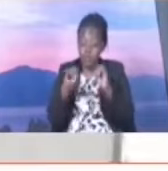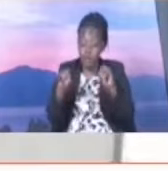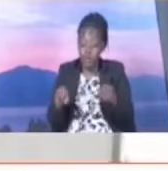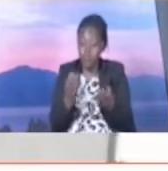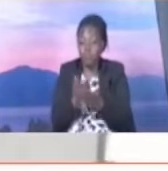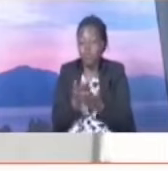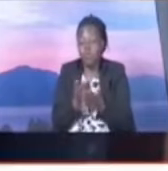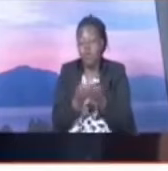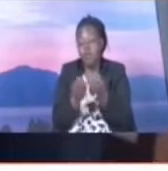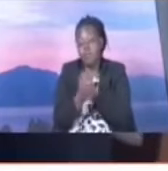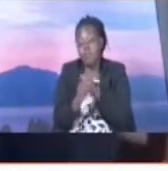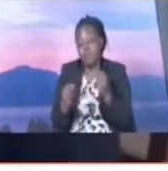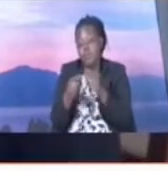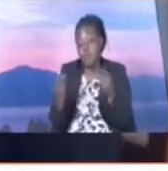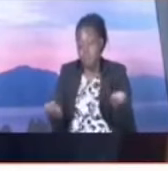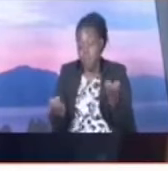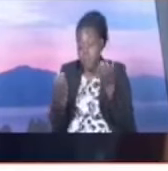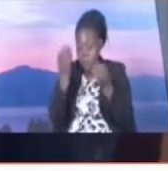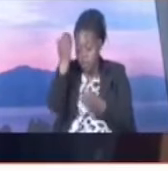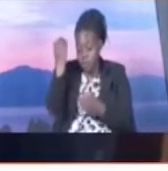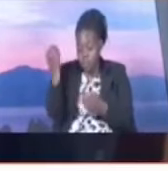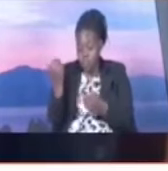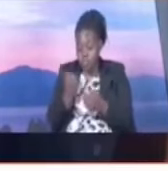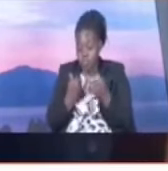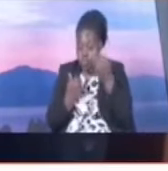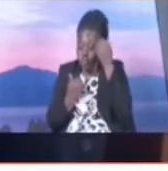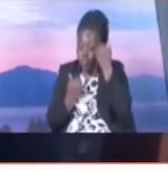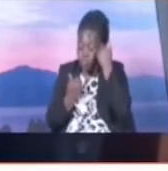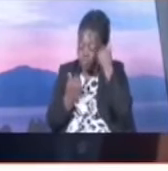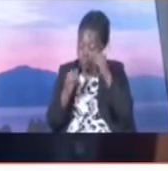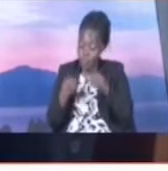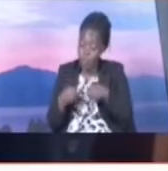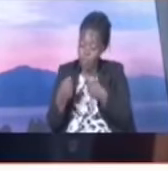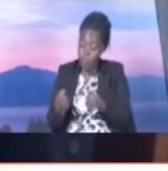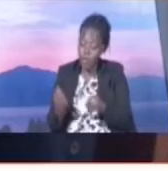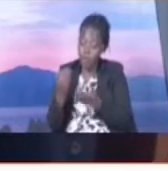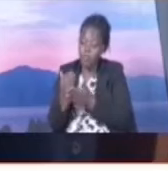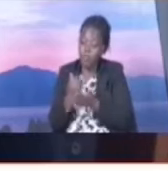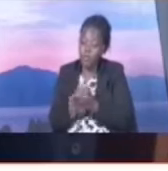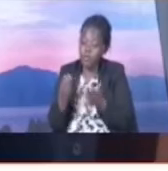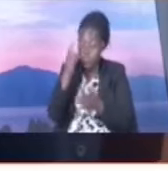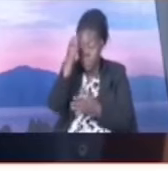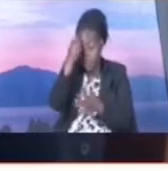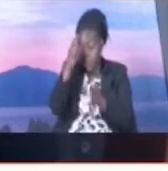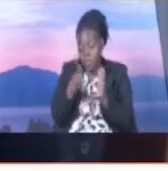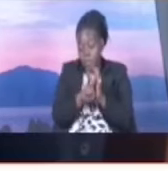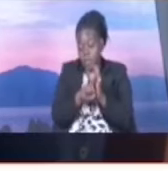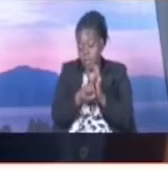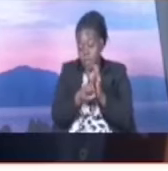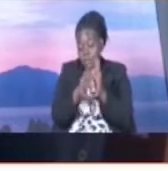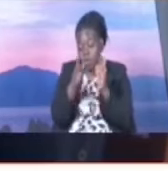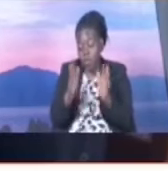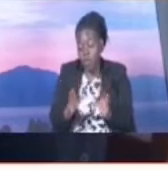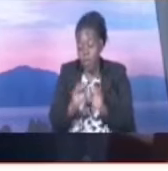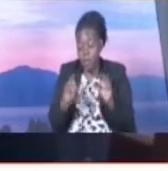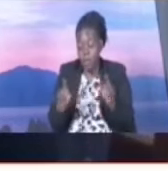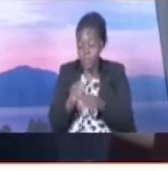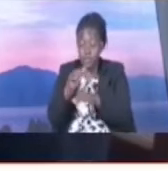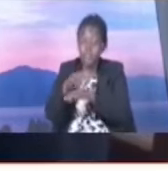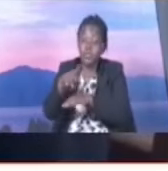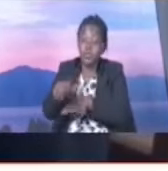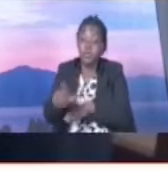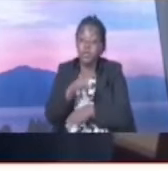okumusabira okweyimirirwa kyokka omulamuzi n'amutegeeza nga we kyagenda kusoboka kubanga omuwabi wa gavumenti taliiwo bw'atyo n'amusindika ku meera